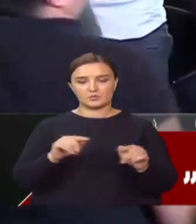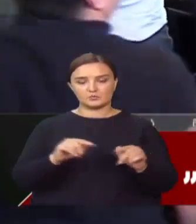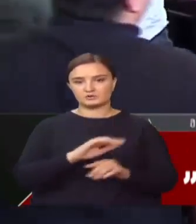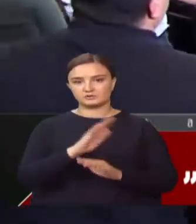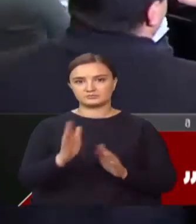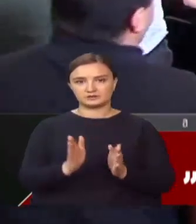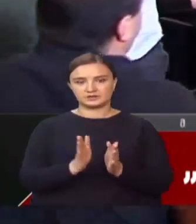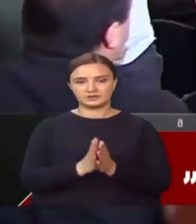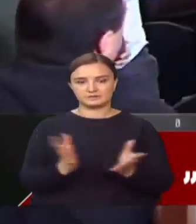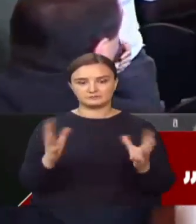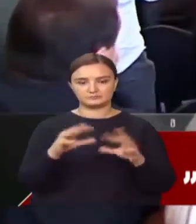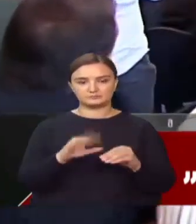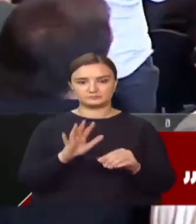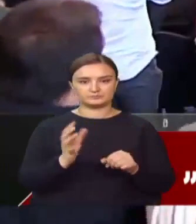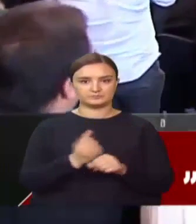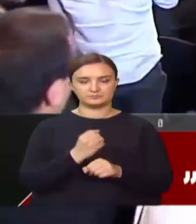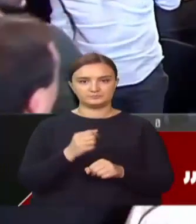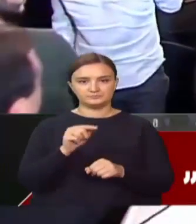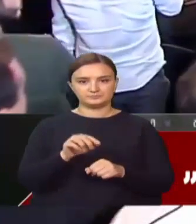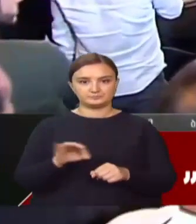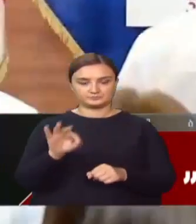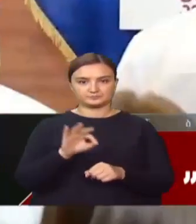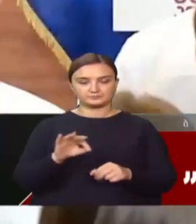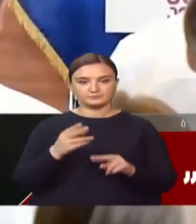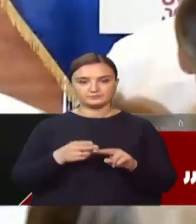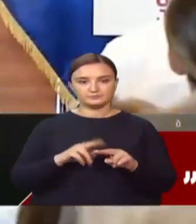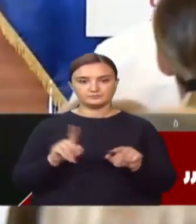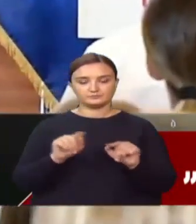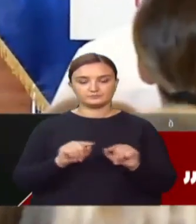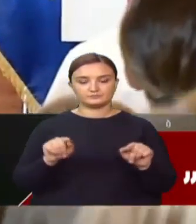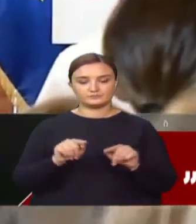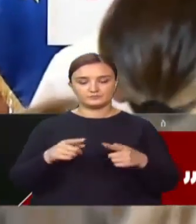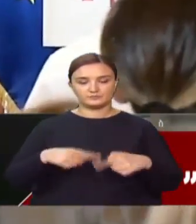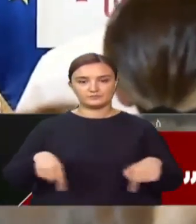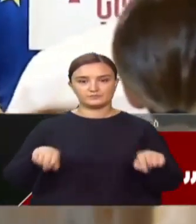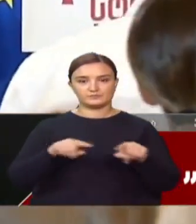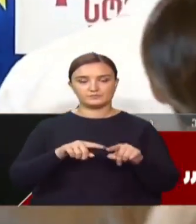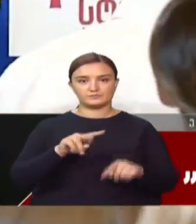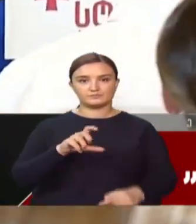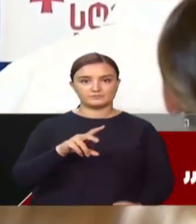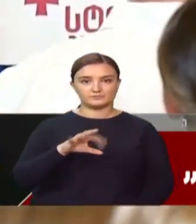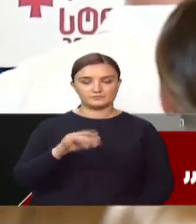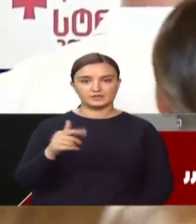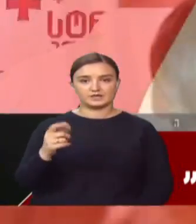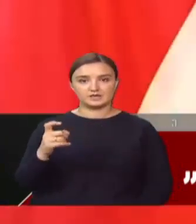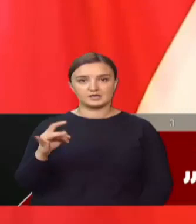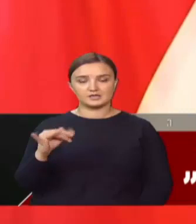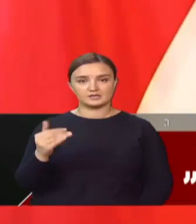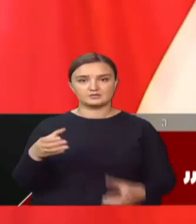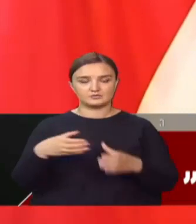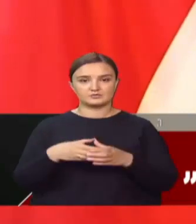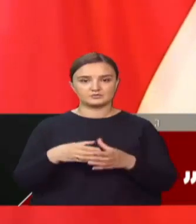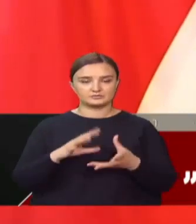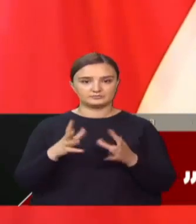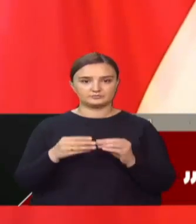სპექტრი გაერთიანდება გამარჯვების პლატფორმის გარშემო, რადგან ოპოზიციის ნაწილი, მათ შორის ლელო და გიორგი გახარიას გუნდი,